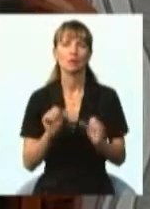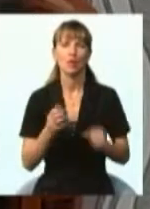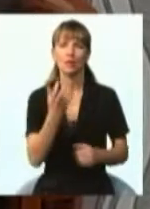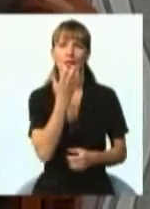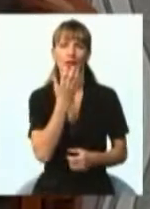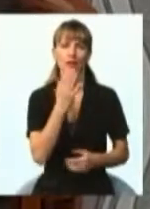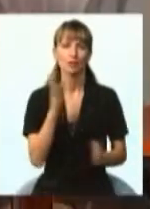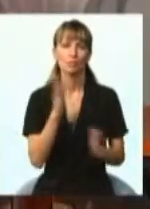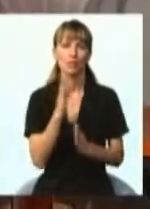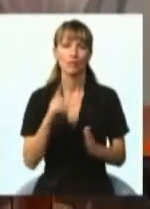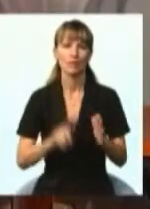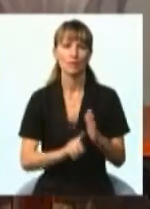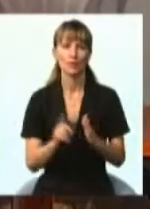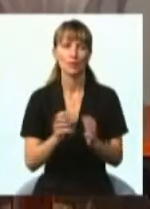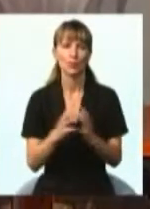в повітряній кулі?